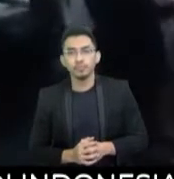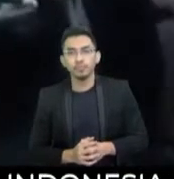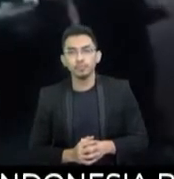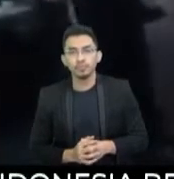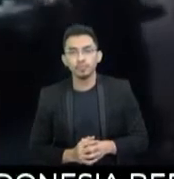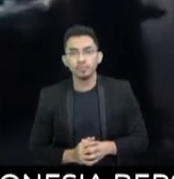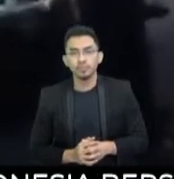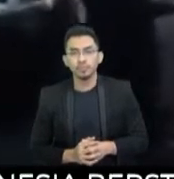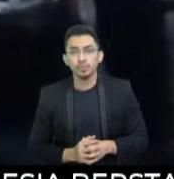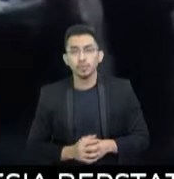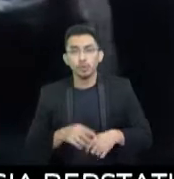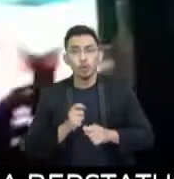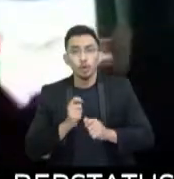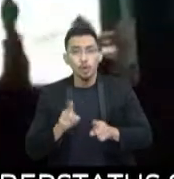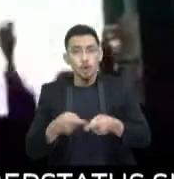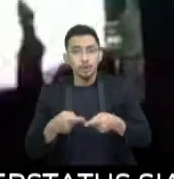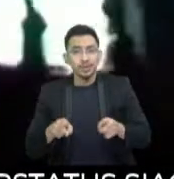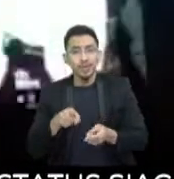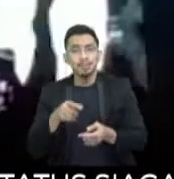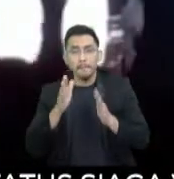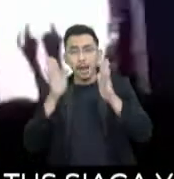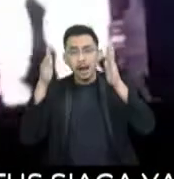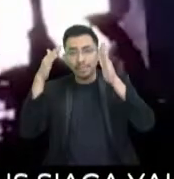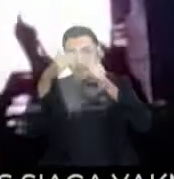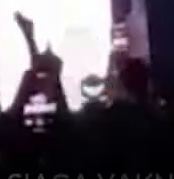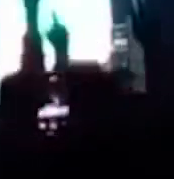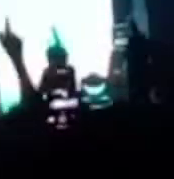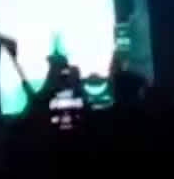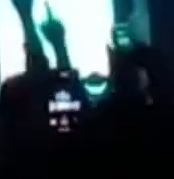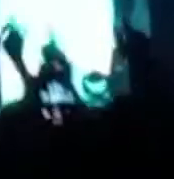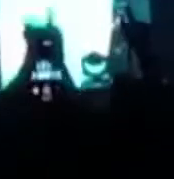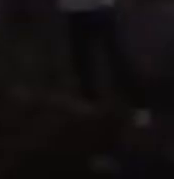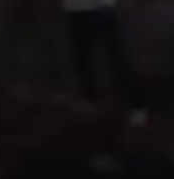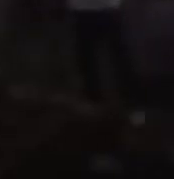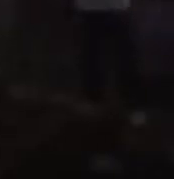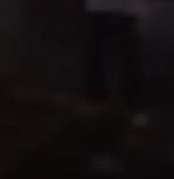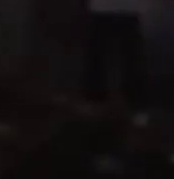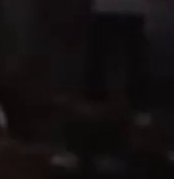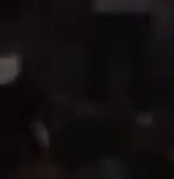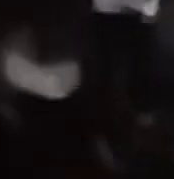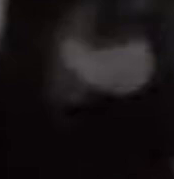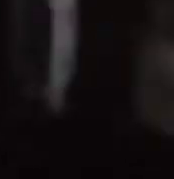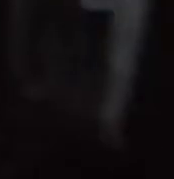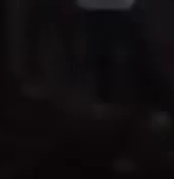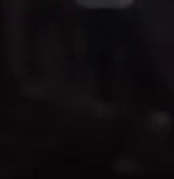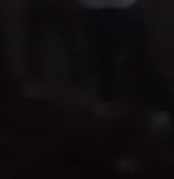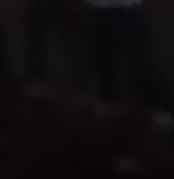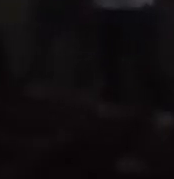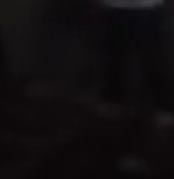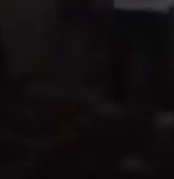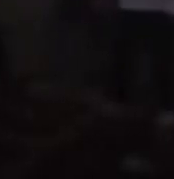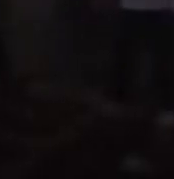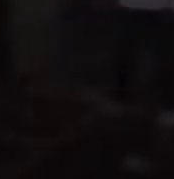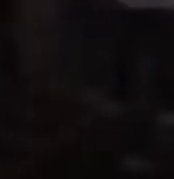Konser musik di gedung Celebes Convention Center di Jalan Metro Tanjung Bunga, Kota Makassar, Sulawesi Selatan mendapat pengawasan ketat aparat kepolisian dan